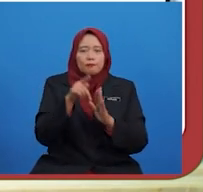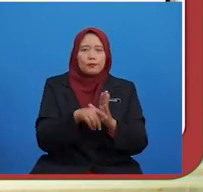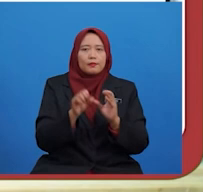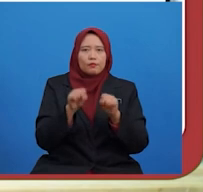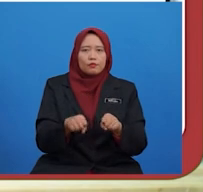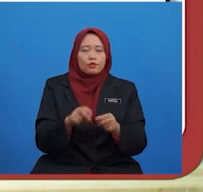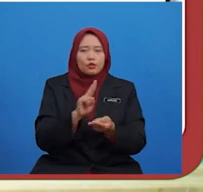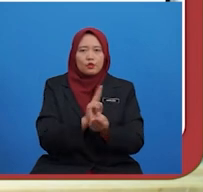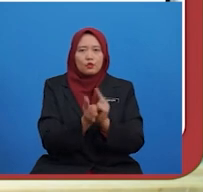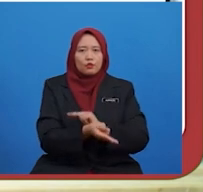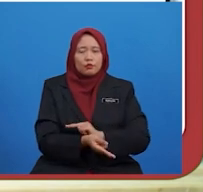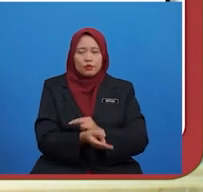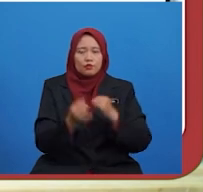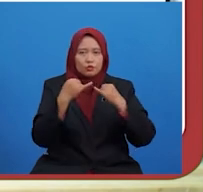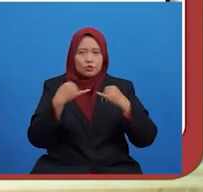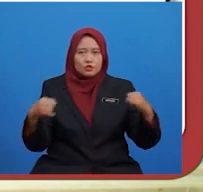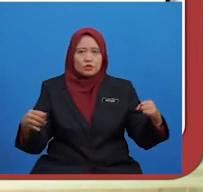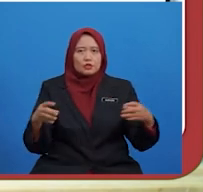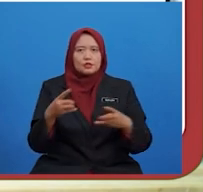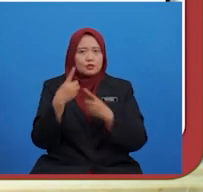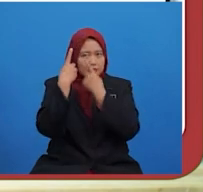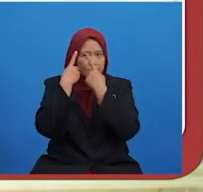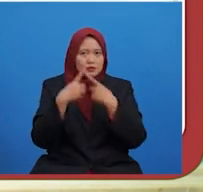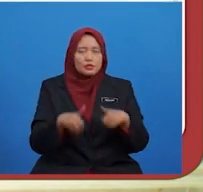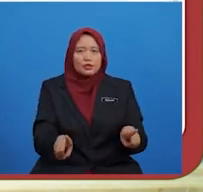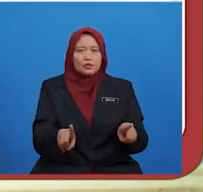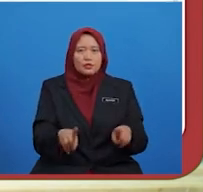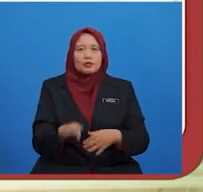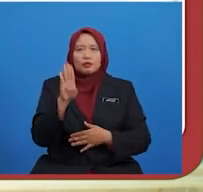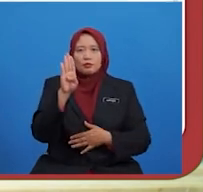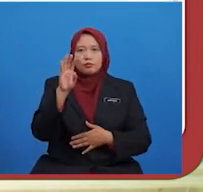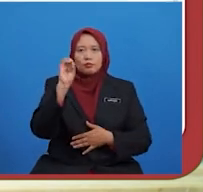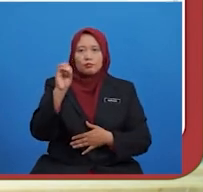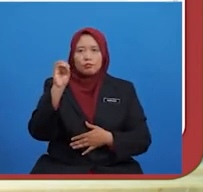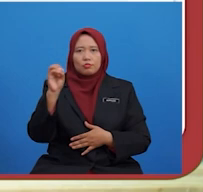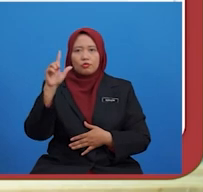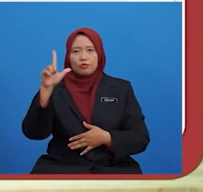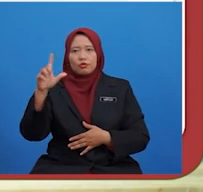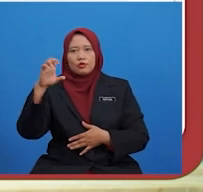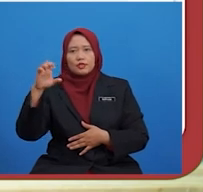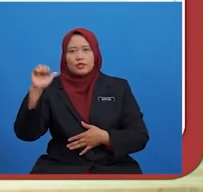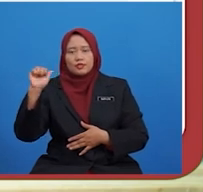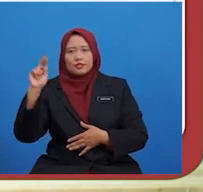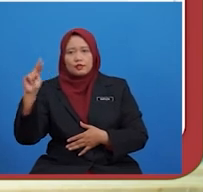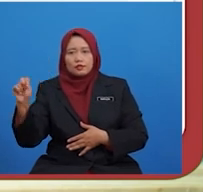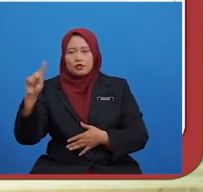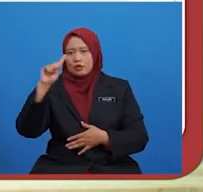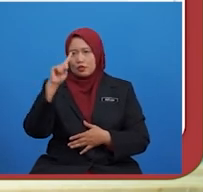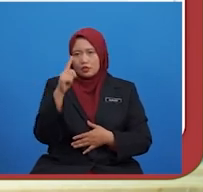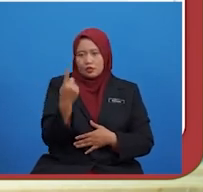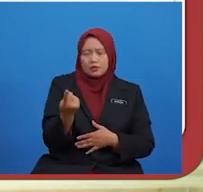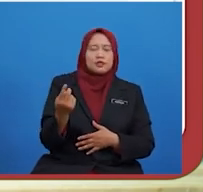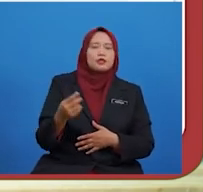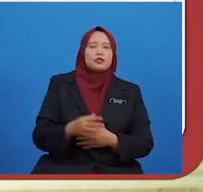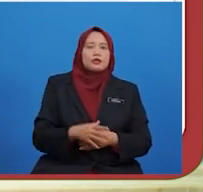nilai bagi jenis data boolean. Ingat ya murid-murid, boolean hanya memegang